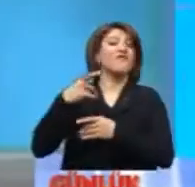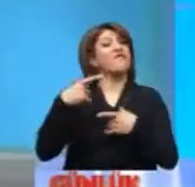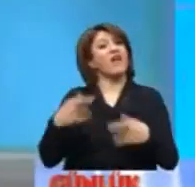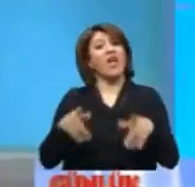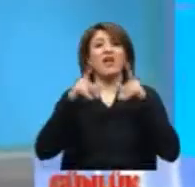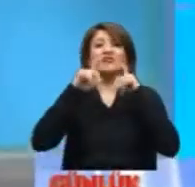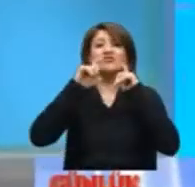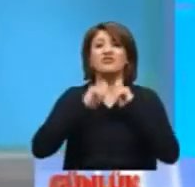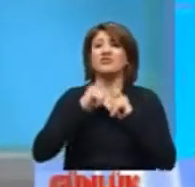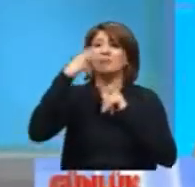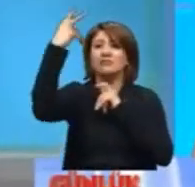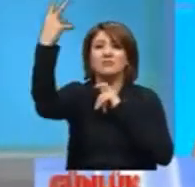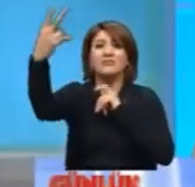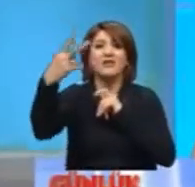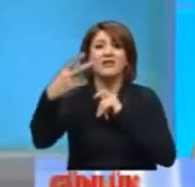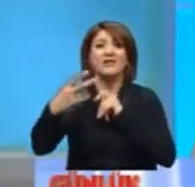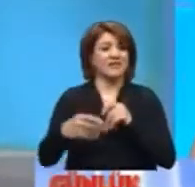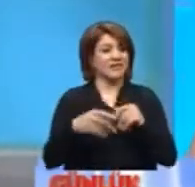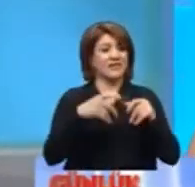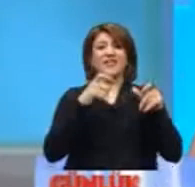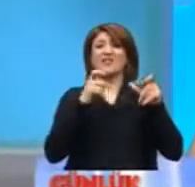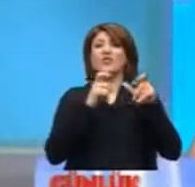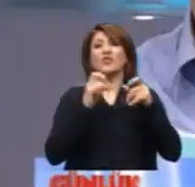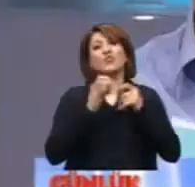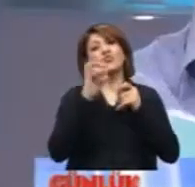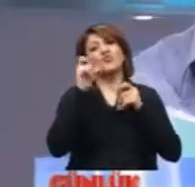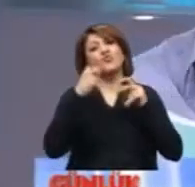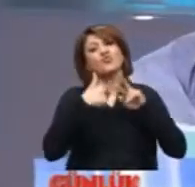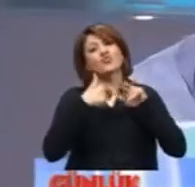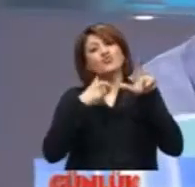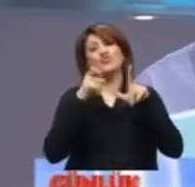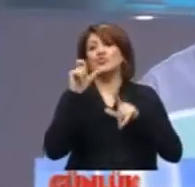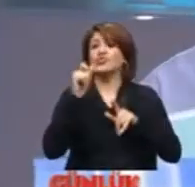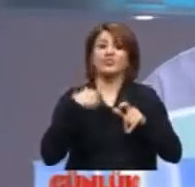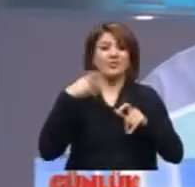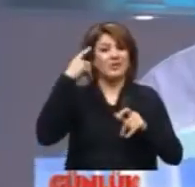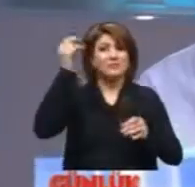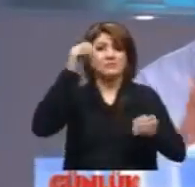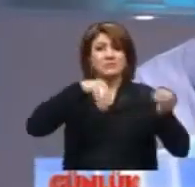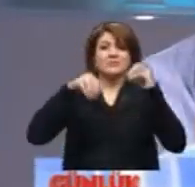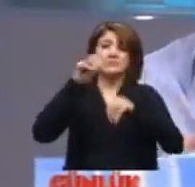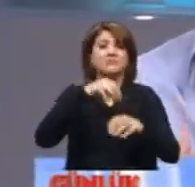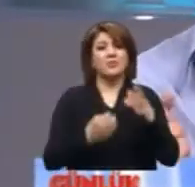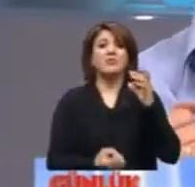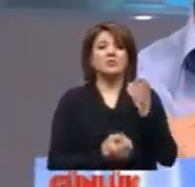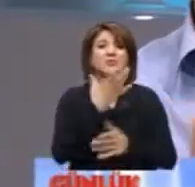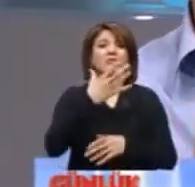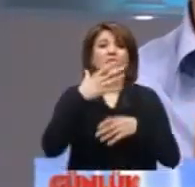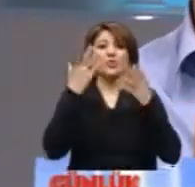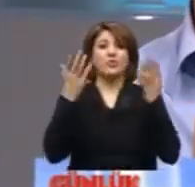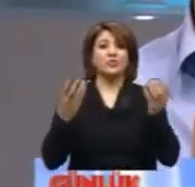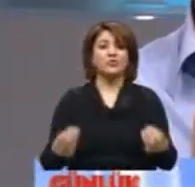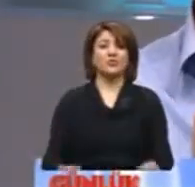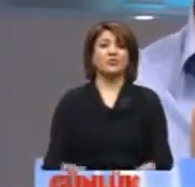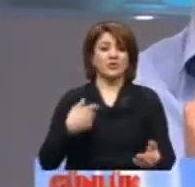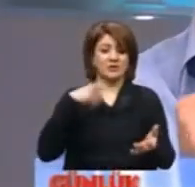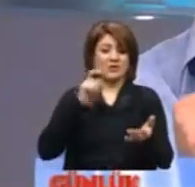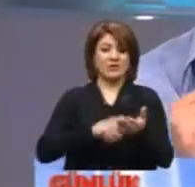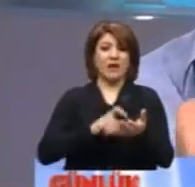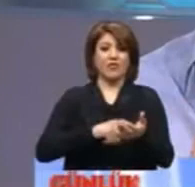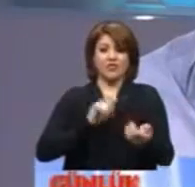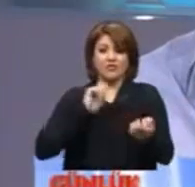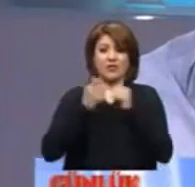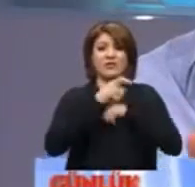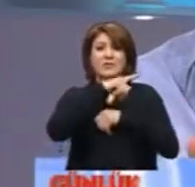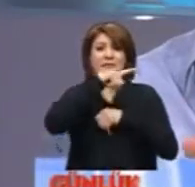yapabilirler? Bir hayal etsene. Onu bilsem ben zaten Çinli olurdum. Bugün Türkiye'de olmazdım tahmin belirli edersen. Belirli kimyasallarla diyorsun değil mi? Yani evet ya tavuğu şeye çeviriyorlar ya kırmızı